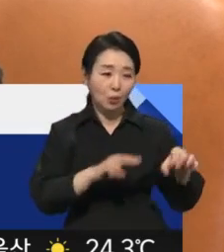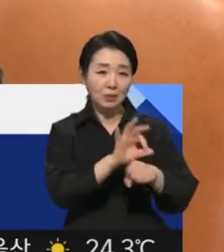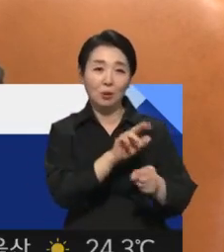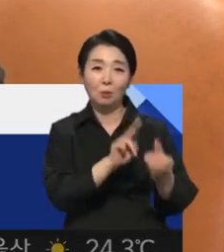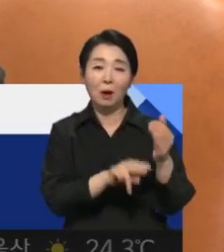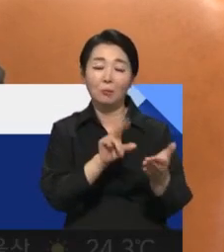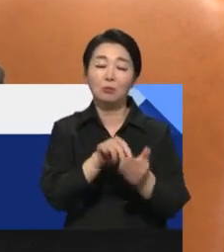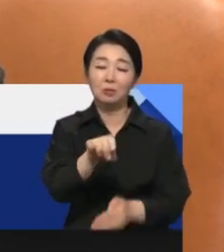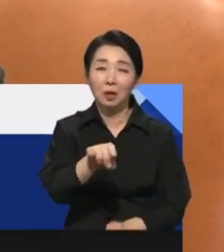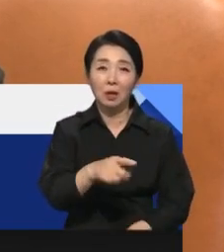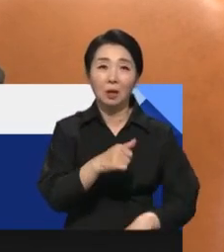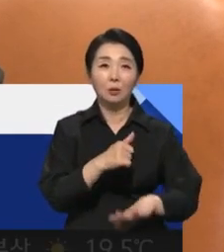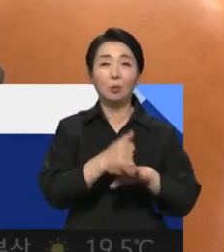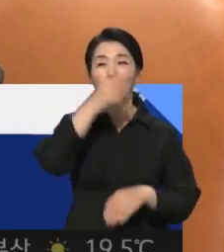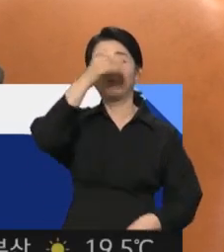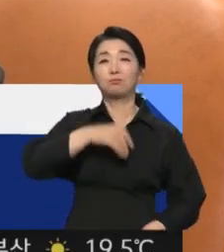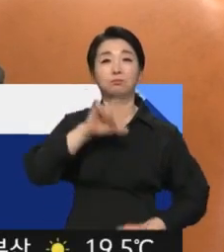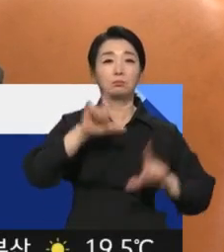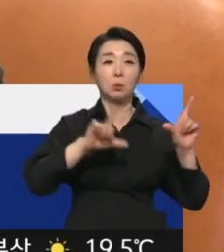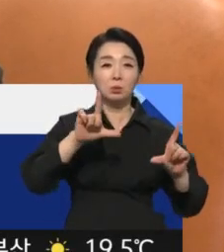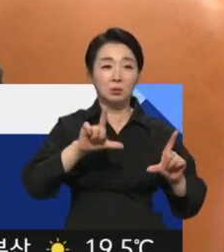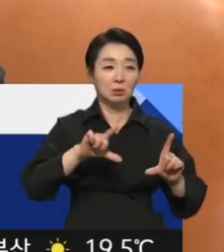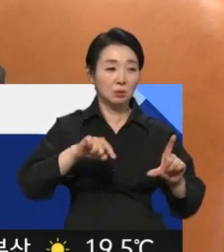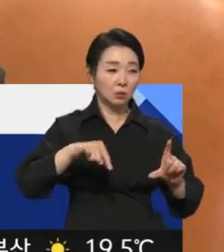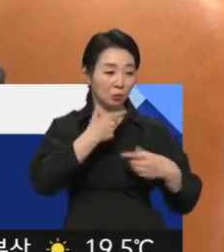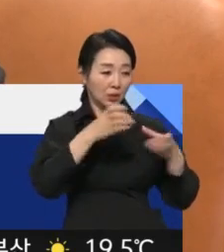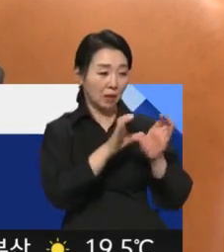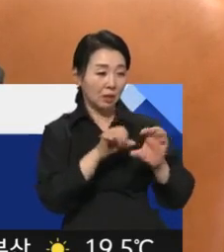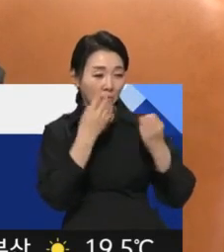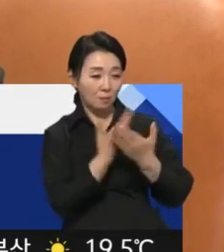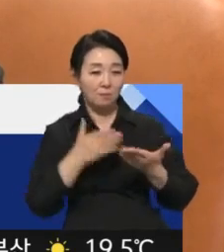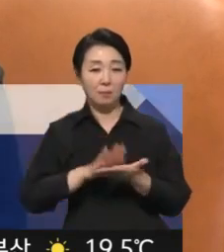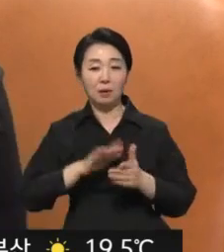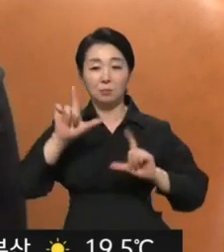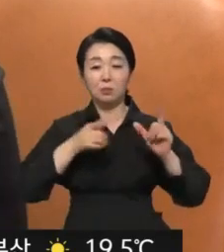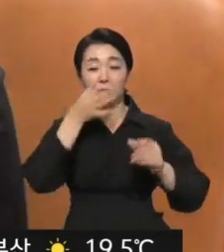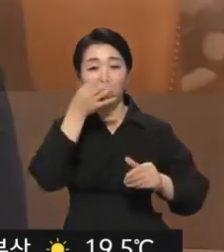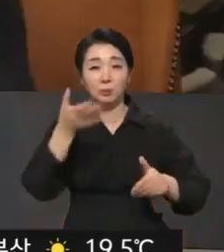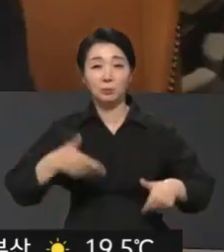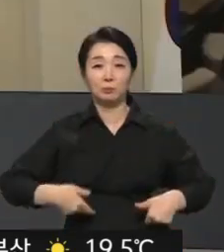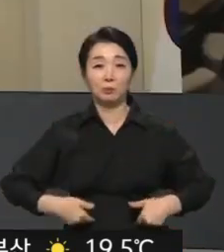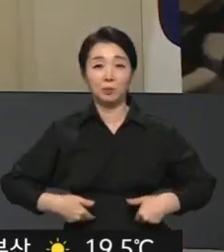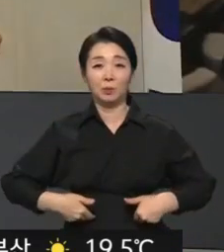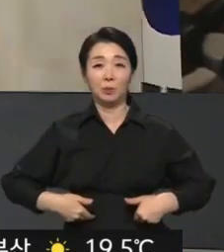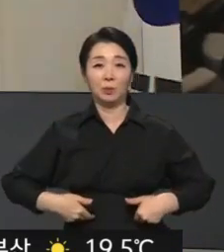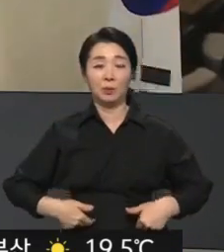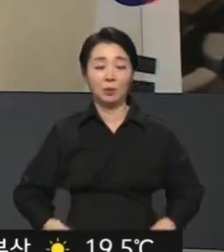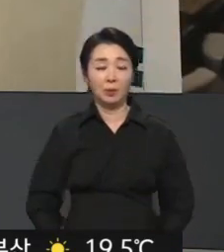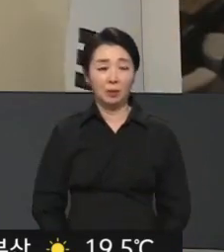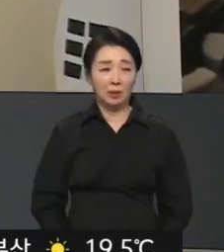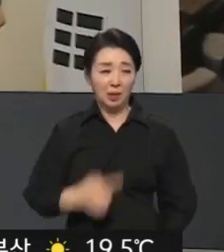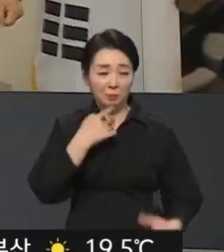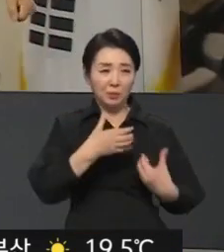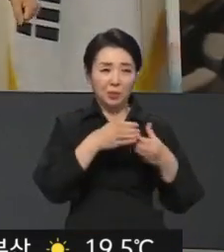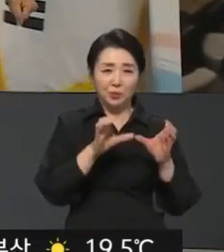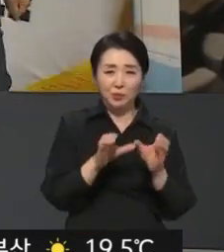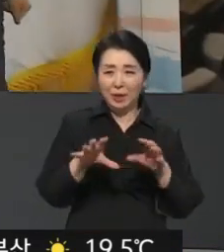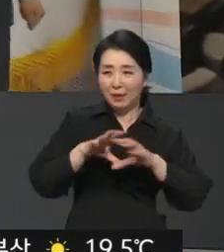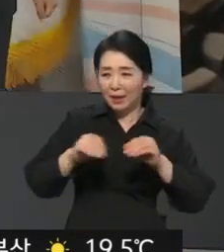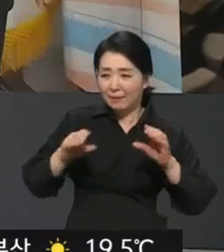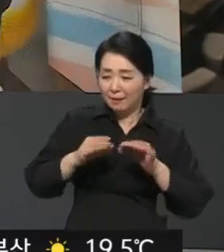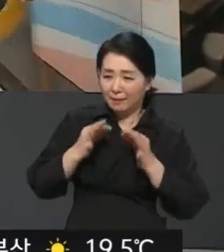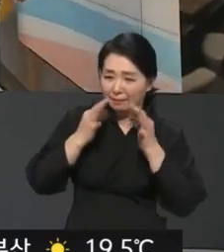다르지 않았음을 인정하고 이제는 우리 스스로 혁신의 모습을 보여야 합니다. 네, 당 차원의 미온적 대처에 대해서 이 화살을